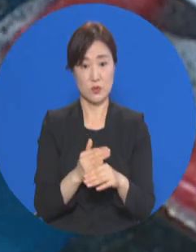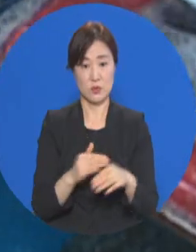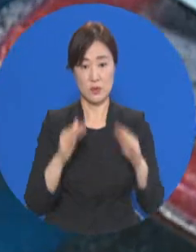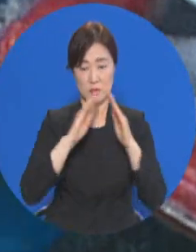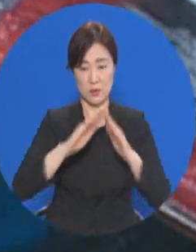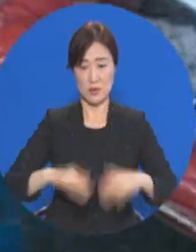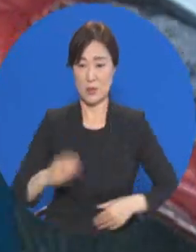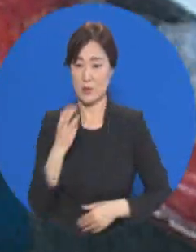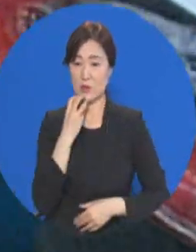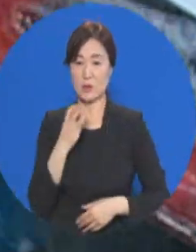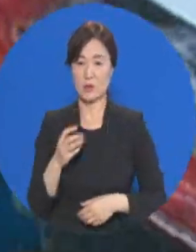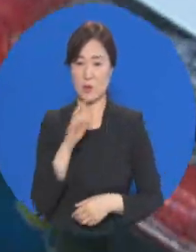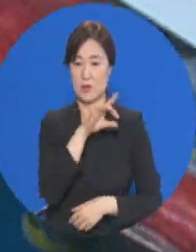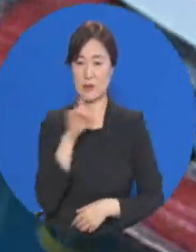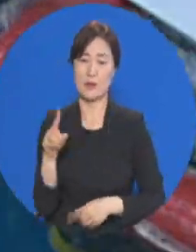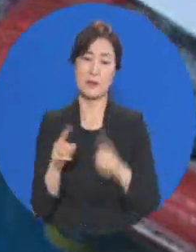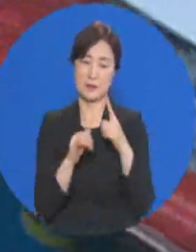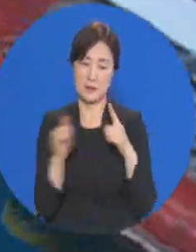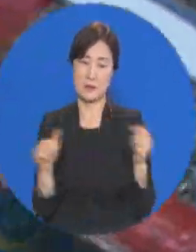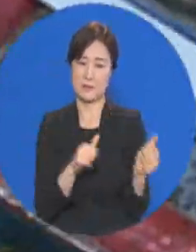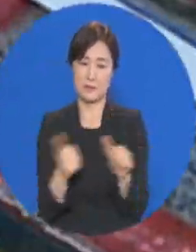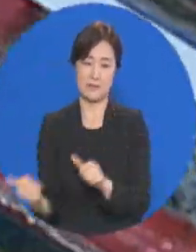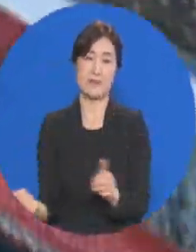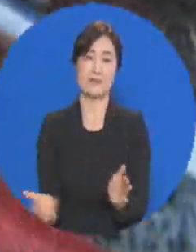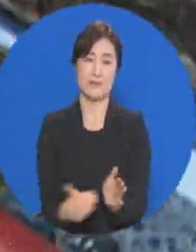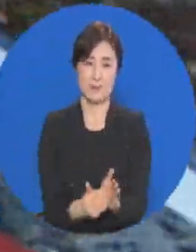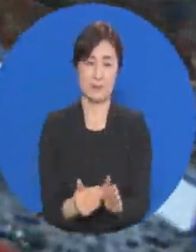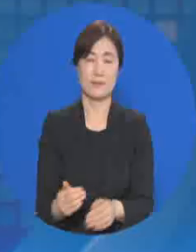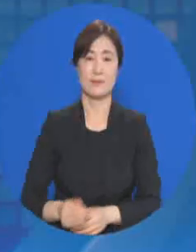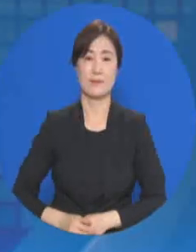경기에서 각각 1명씩 사망자가 나왔습니다.